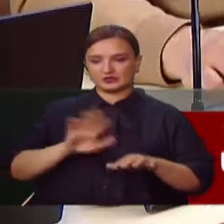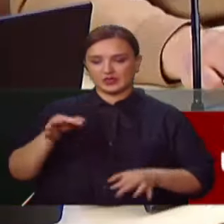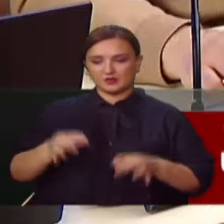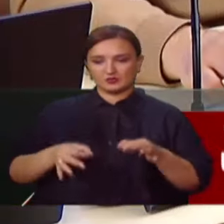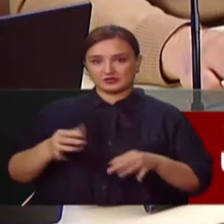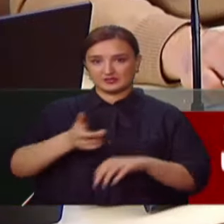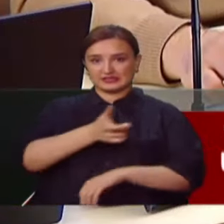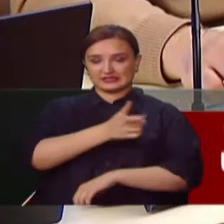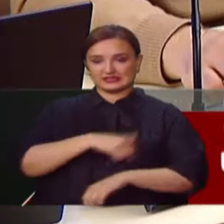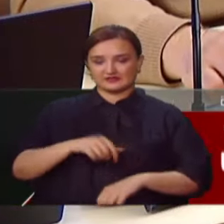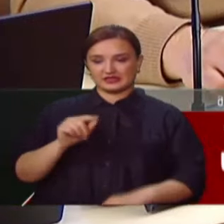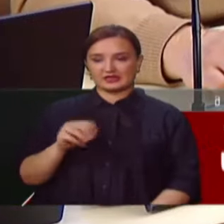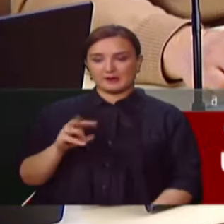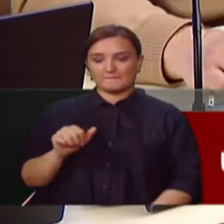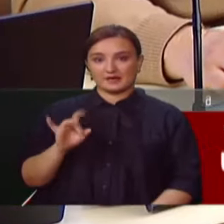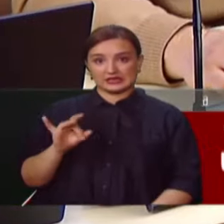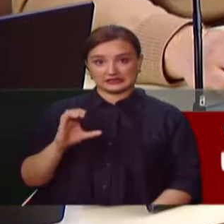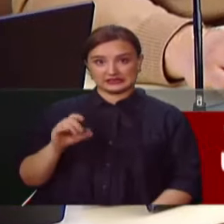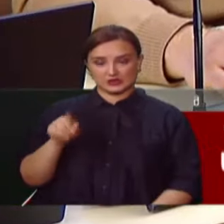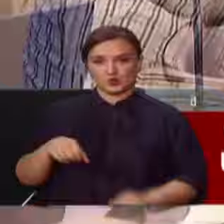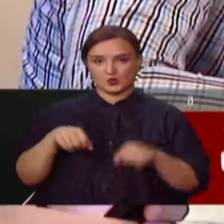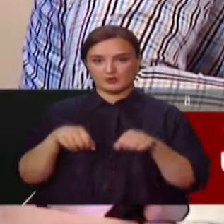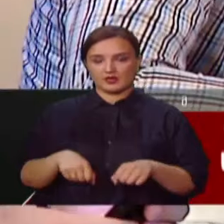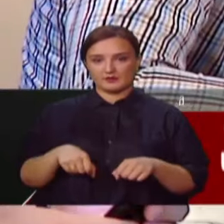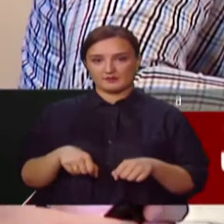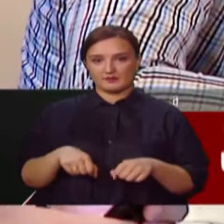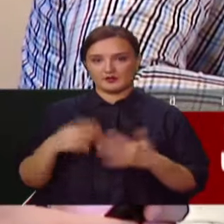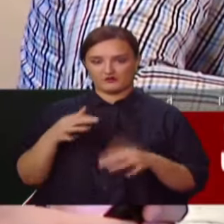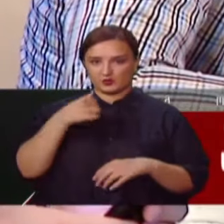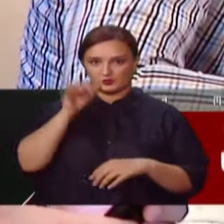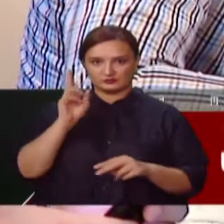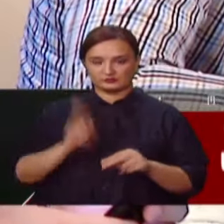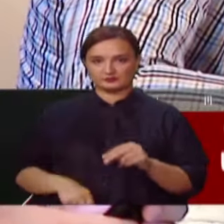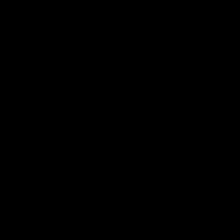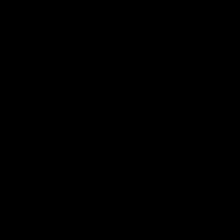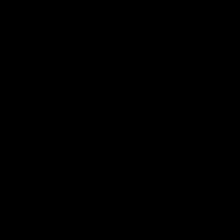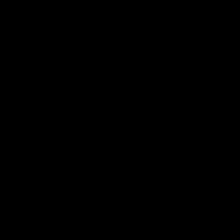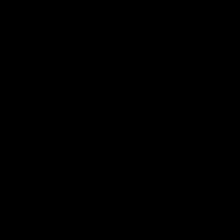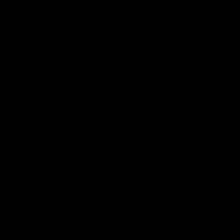არამოსამართლე წევრს თამარ ბამიჩავას კი უფლებამოსილება გუშინა მოეწურა.